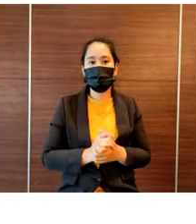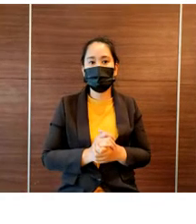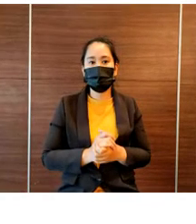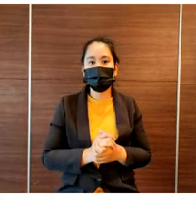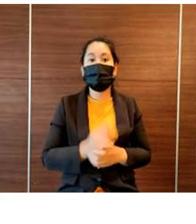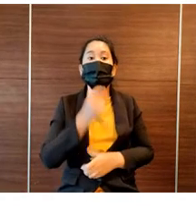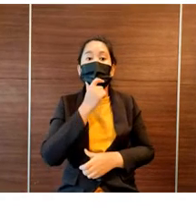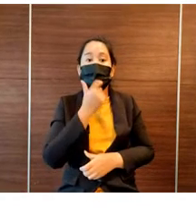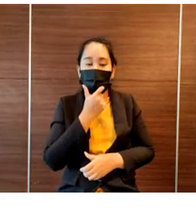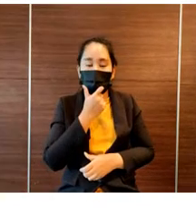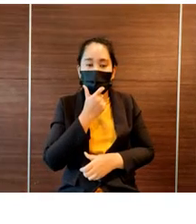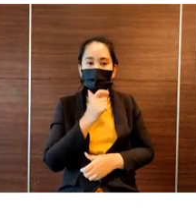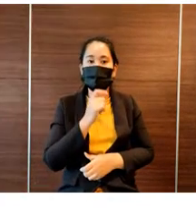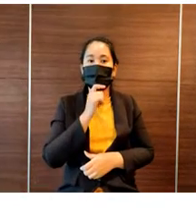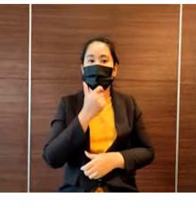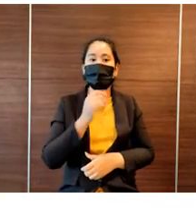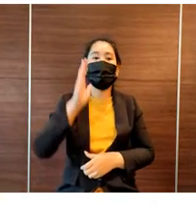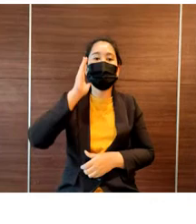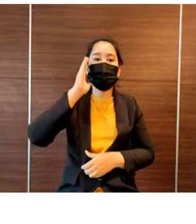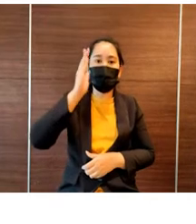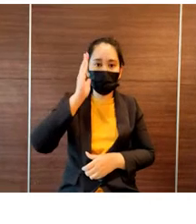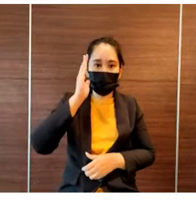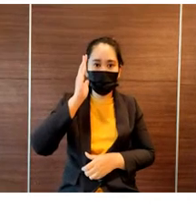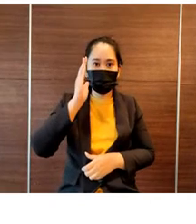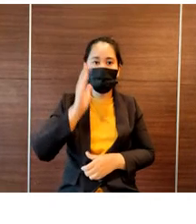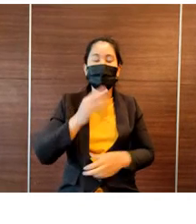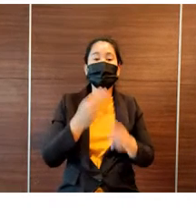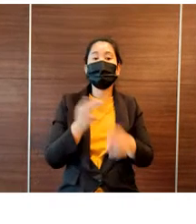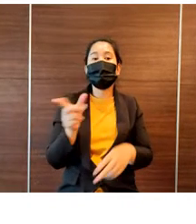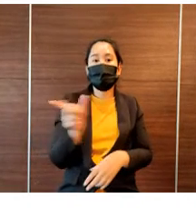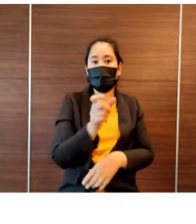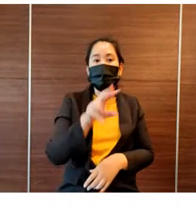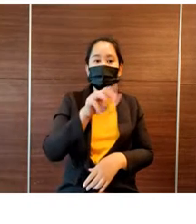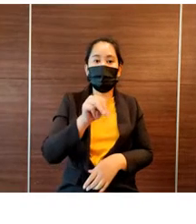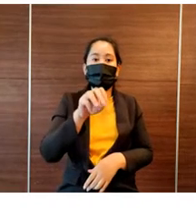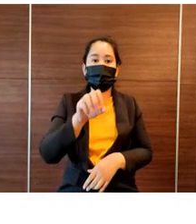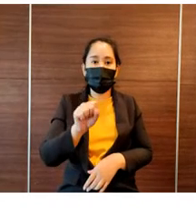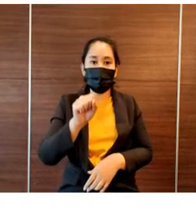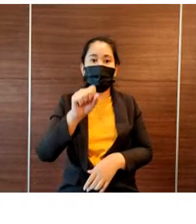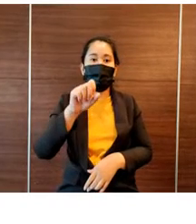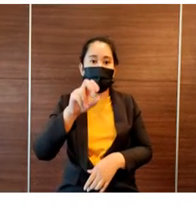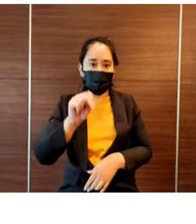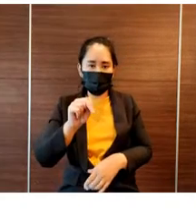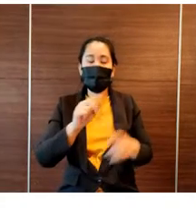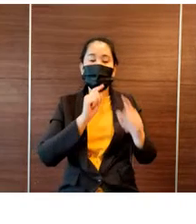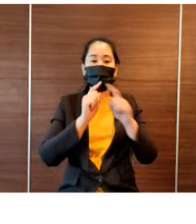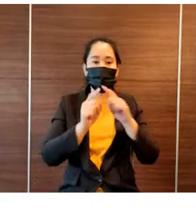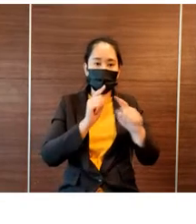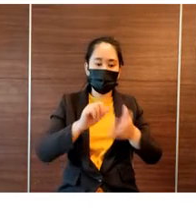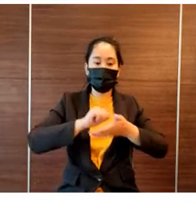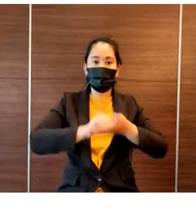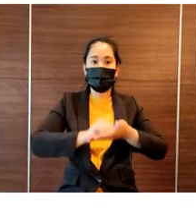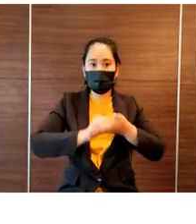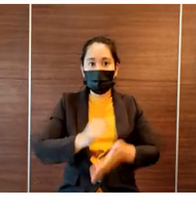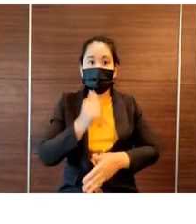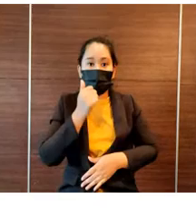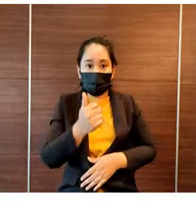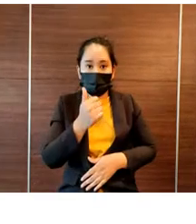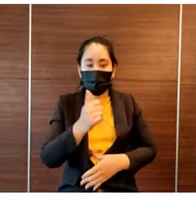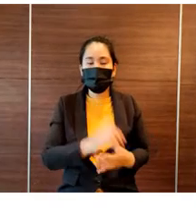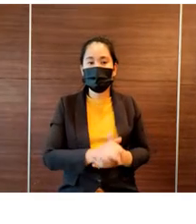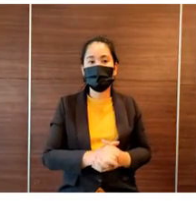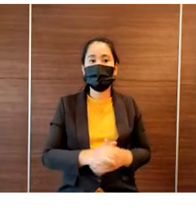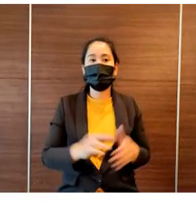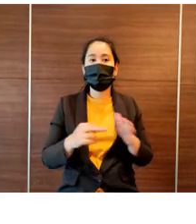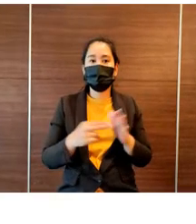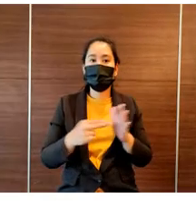ย์หรือเป็นชายชอบชายชายรักชาย MSM ครับเดินเข้าไปใช้บริการได้ไปมีเ